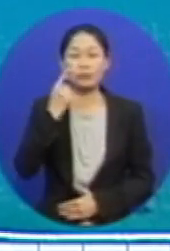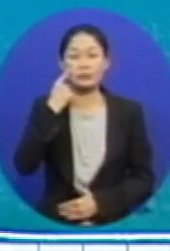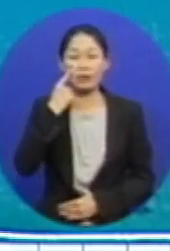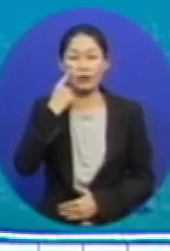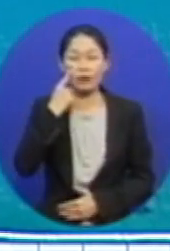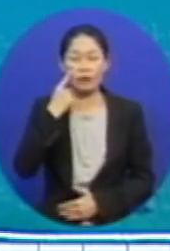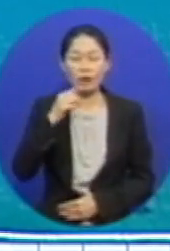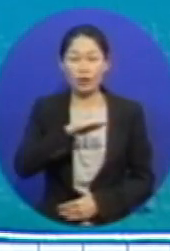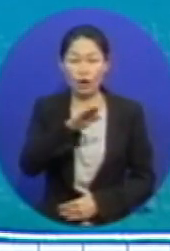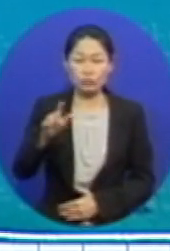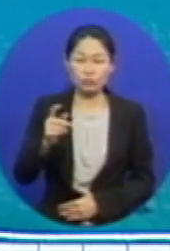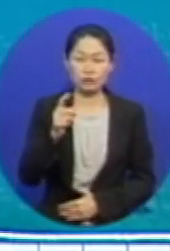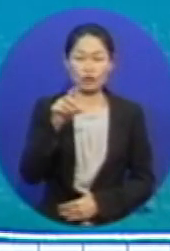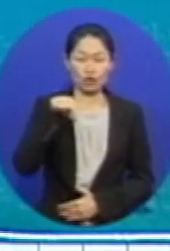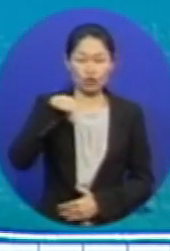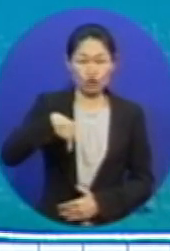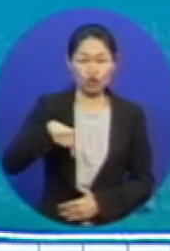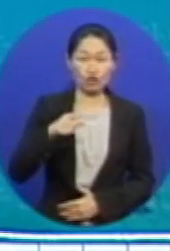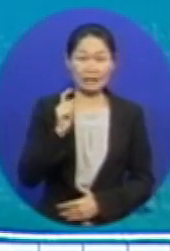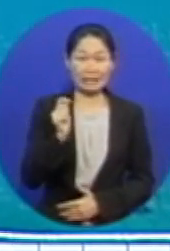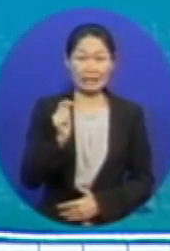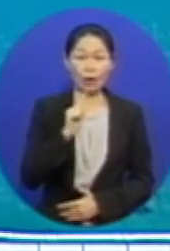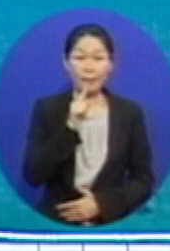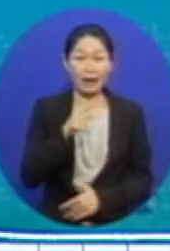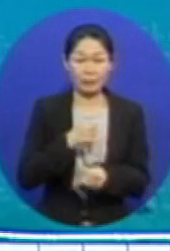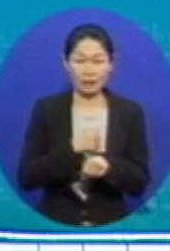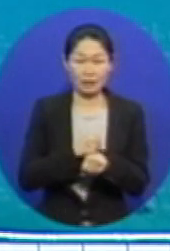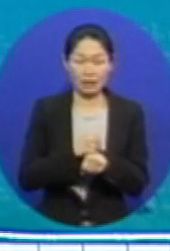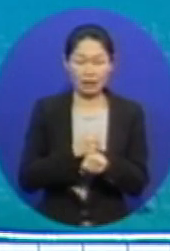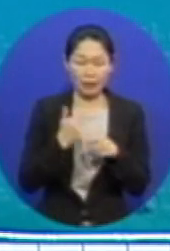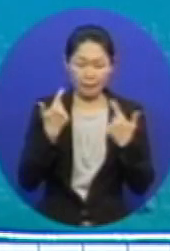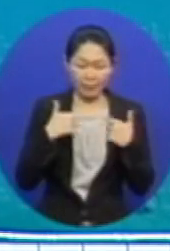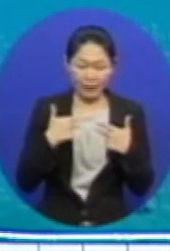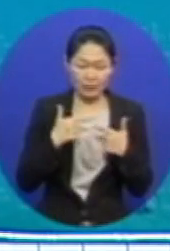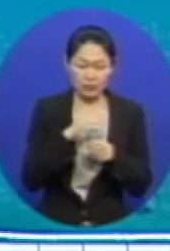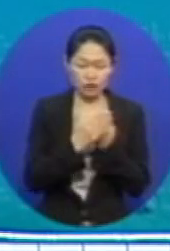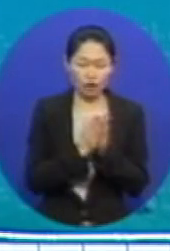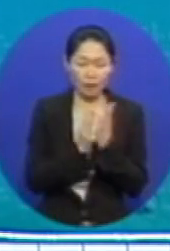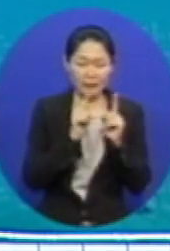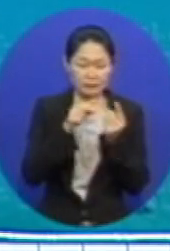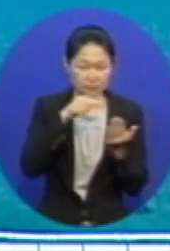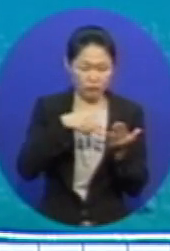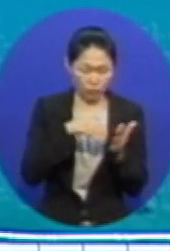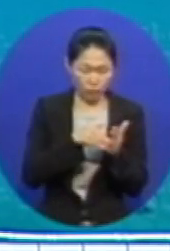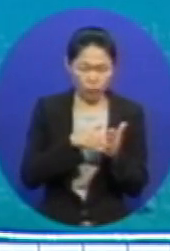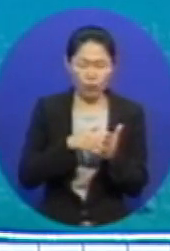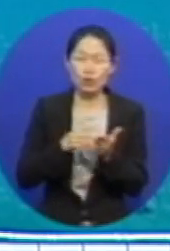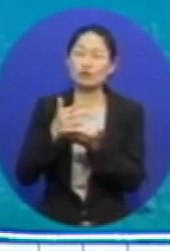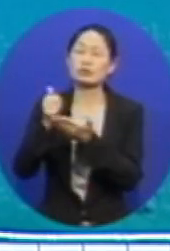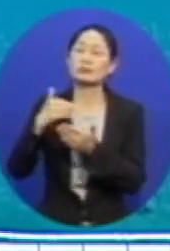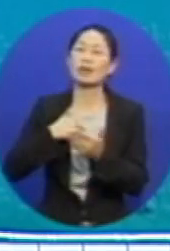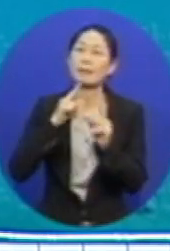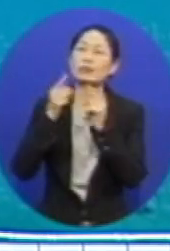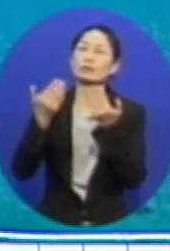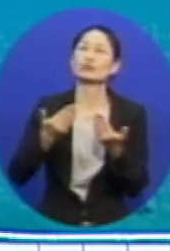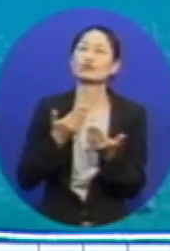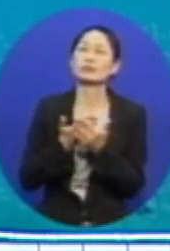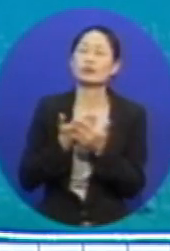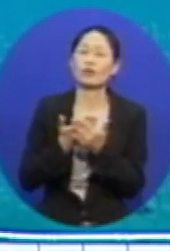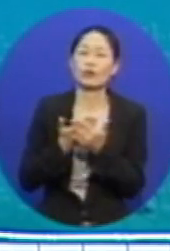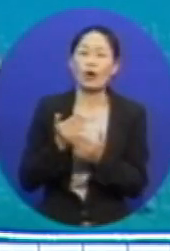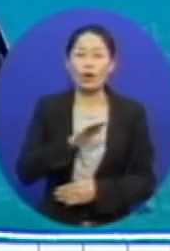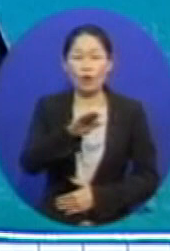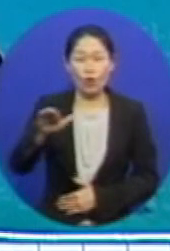큐티를 하고 돌 말아 줘 성경 구절을 읽으시고 매일 주님 제게 말씀해 주세요 여러분 하나님께서